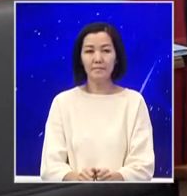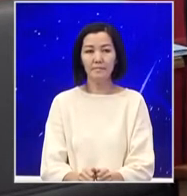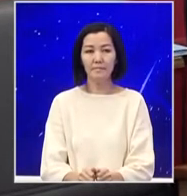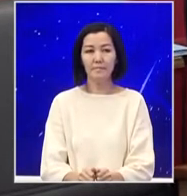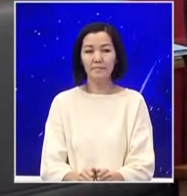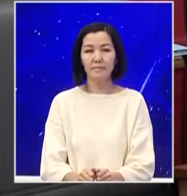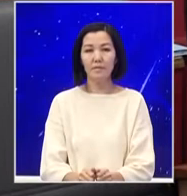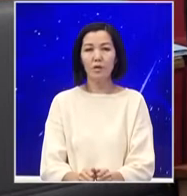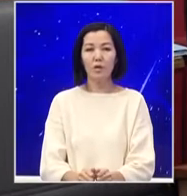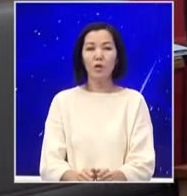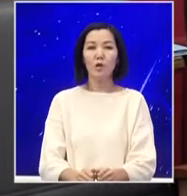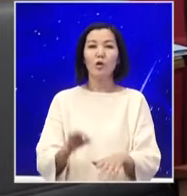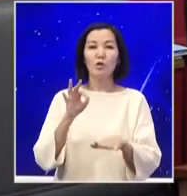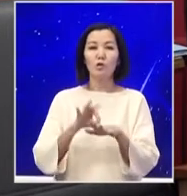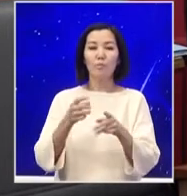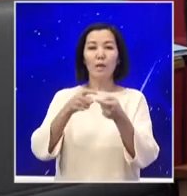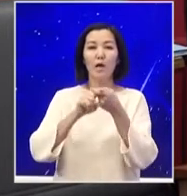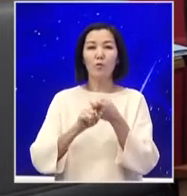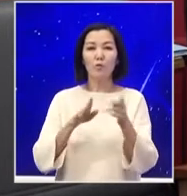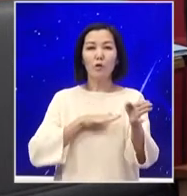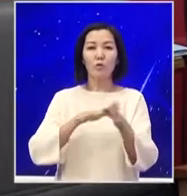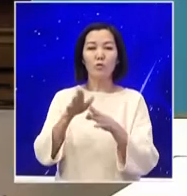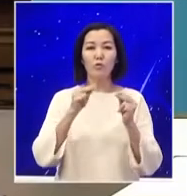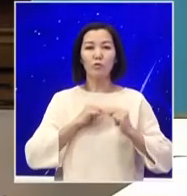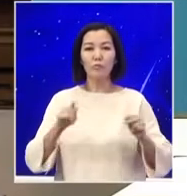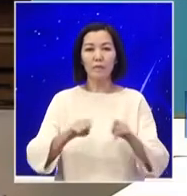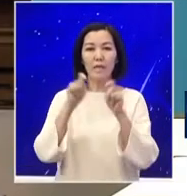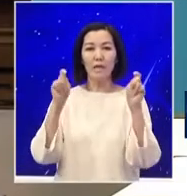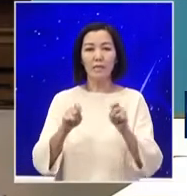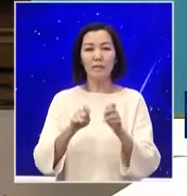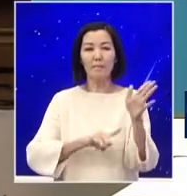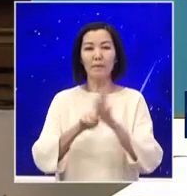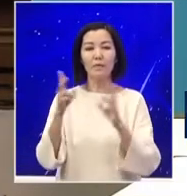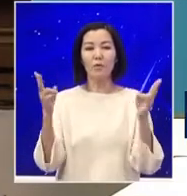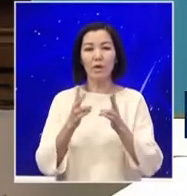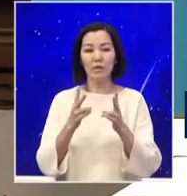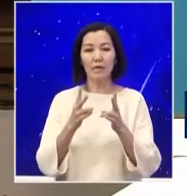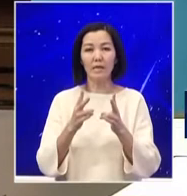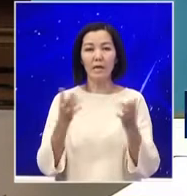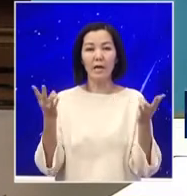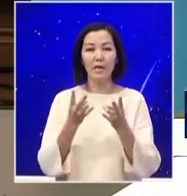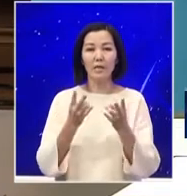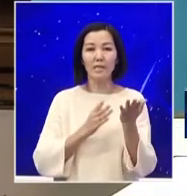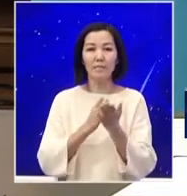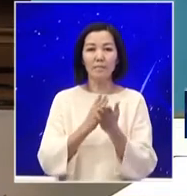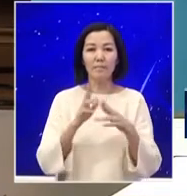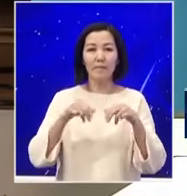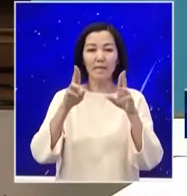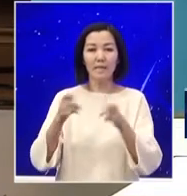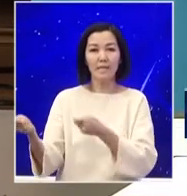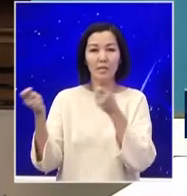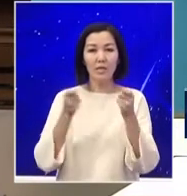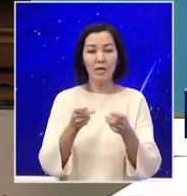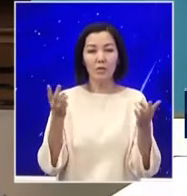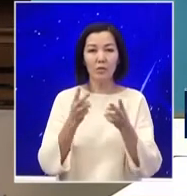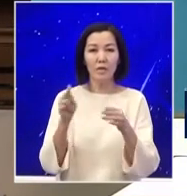отдельно. Жұқпалы аурулар ауруханасы толыққанды жұмысын бастау қажет. Штат мәселесін шешіп, қажетті сала мамандарын шақырту керек. Емделушілер